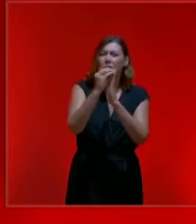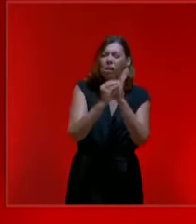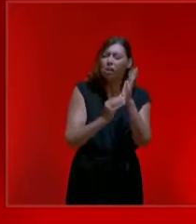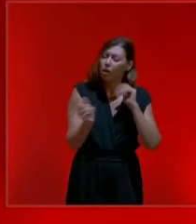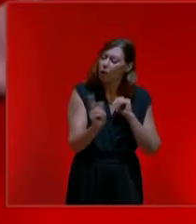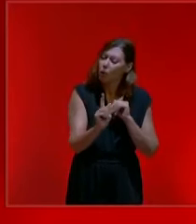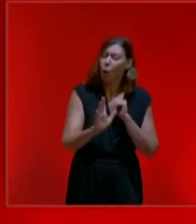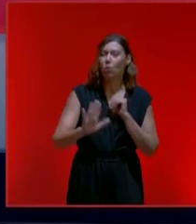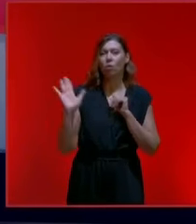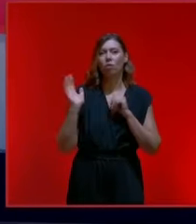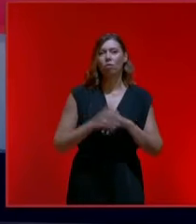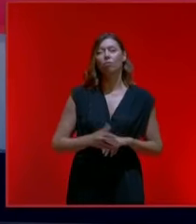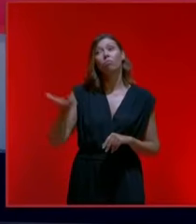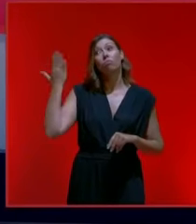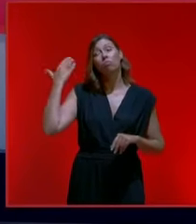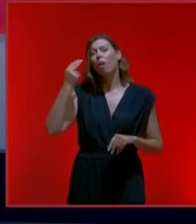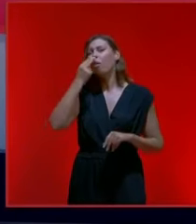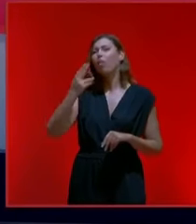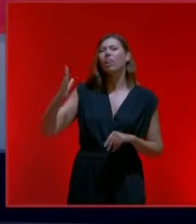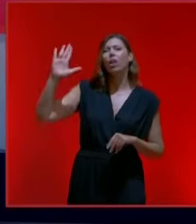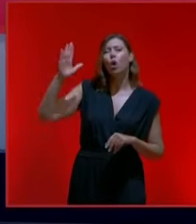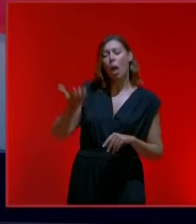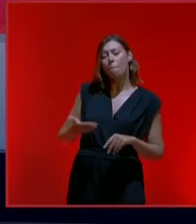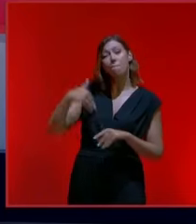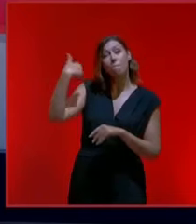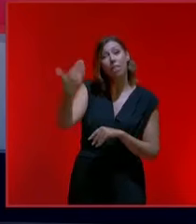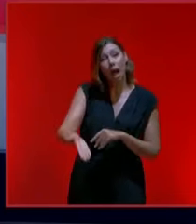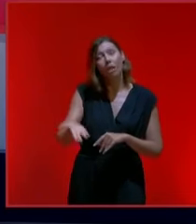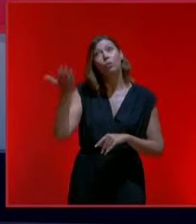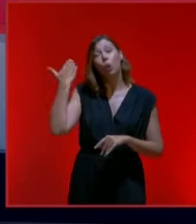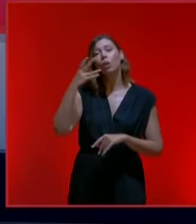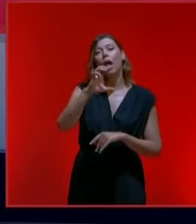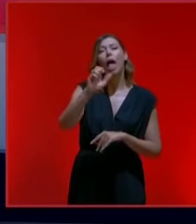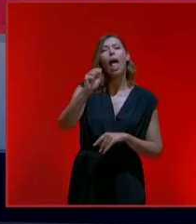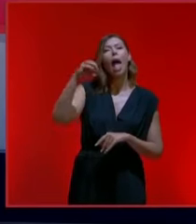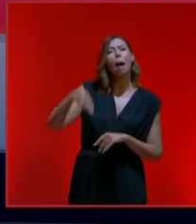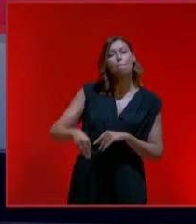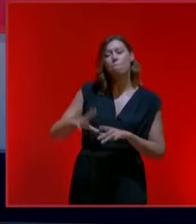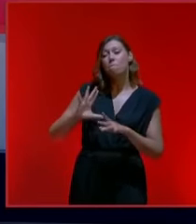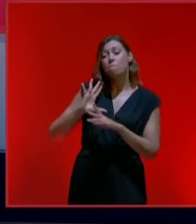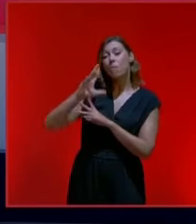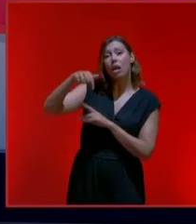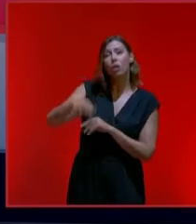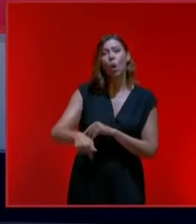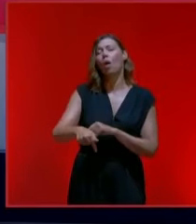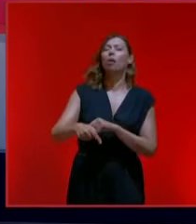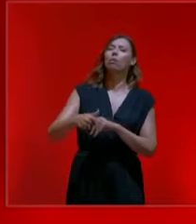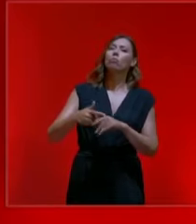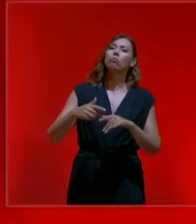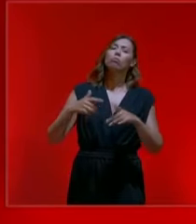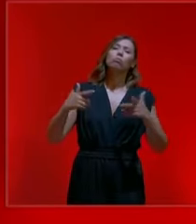της μεταδικτατορικής περίοδου, τις ρίζες μας από το ΕΑΜ, τους αγώνες της